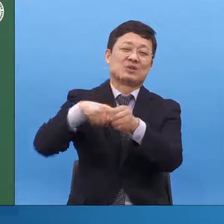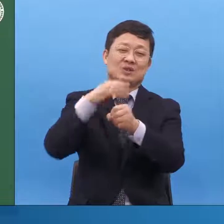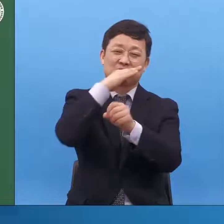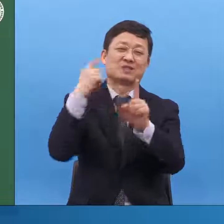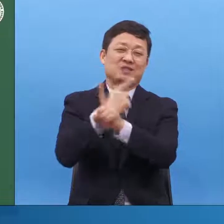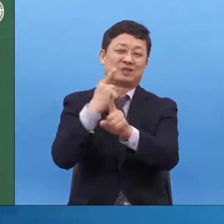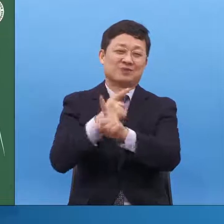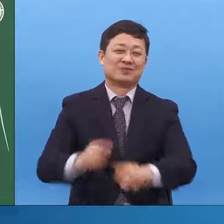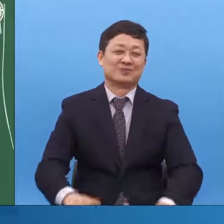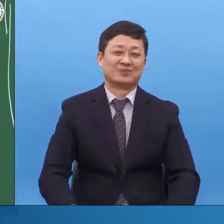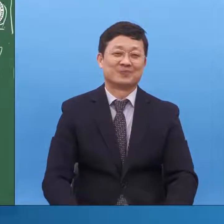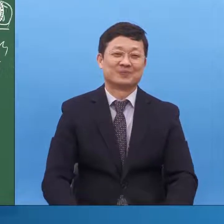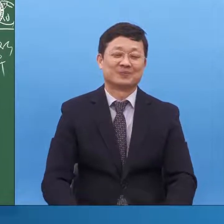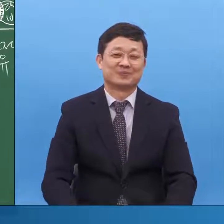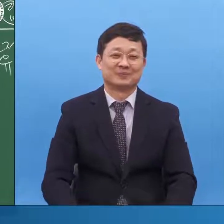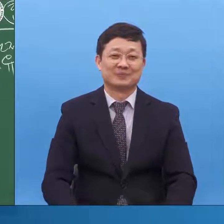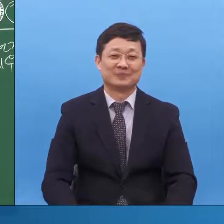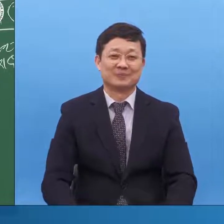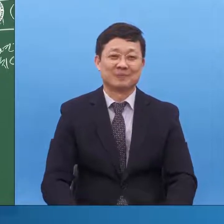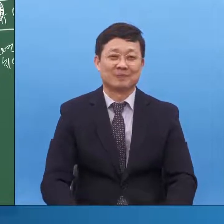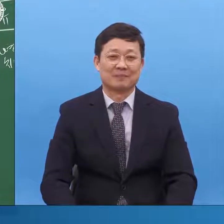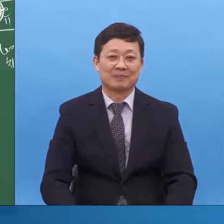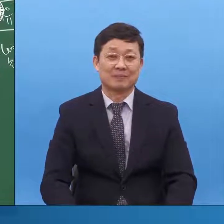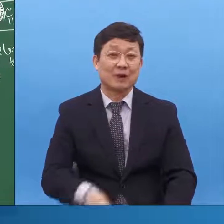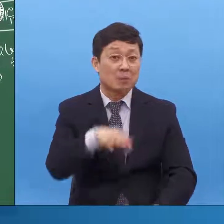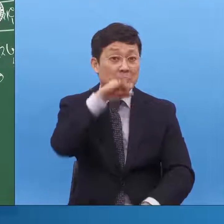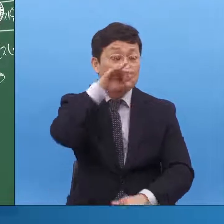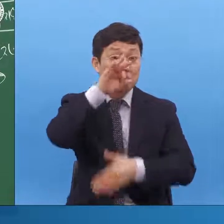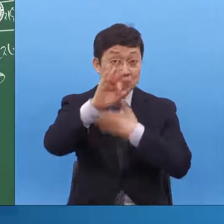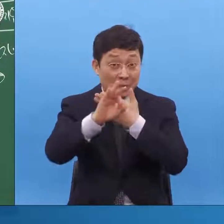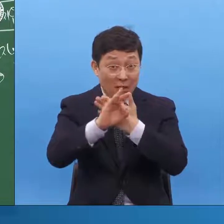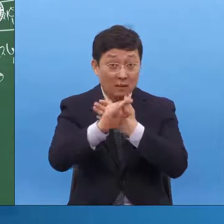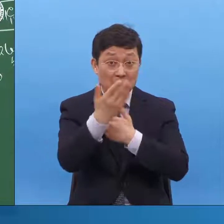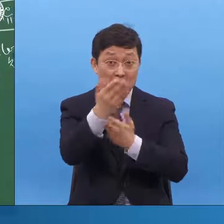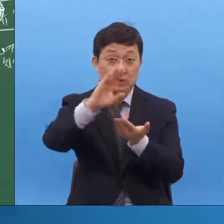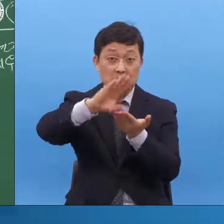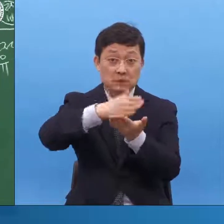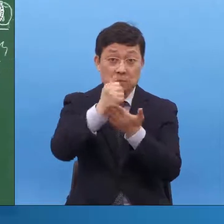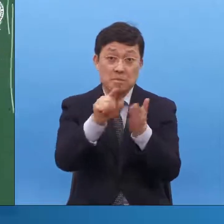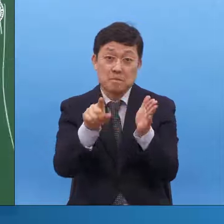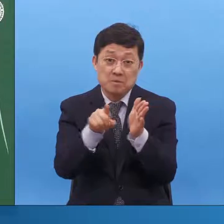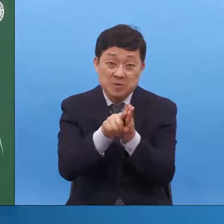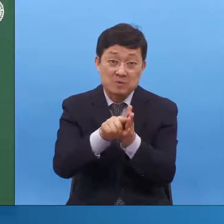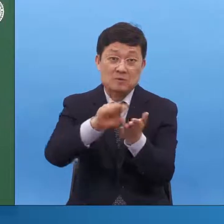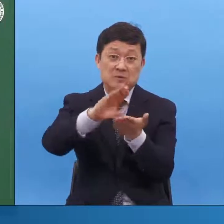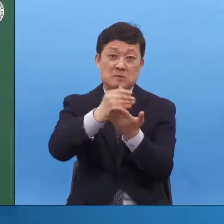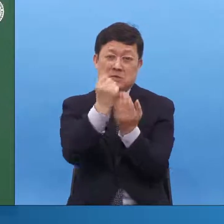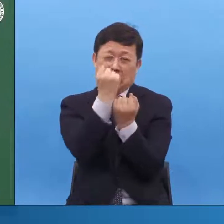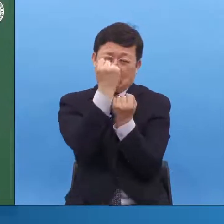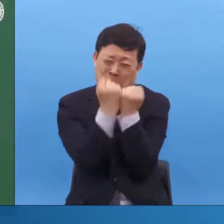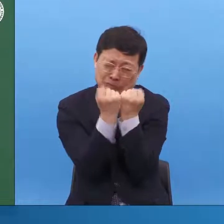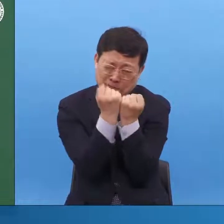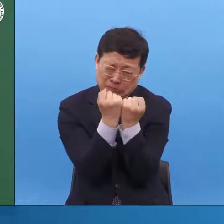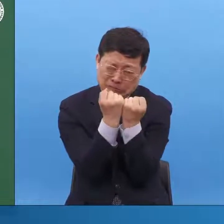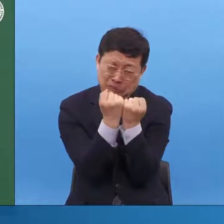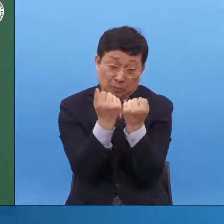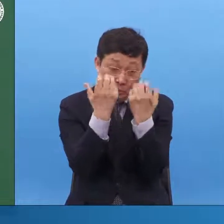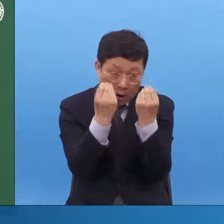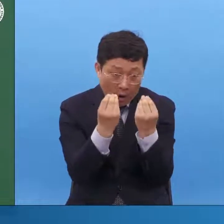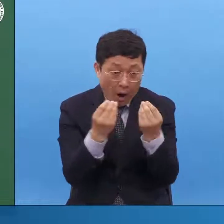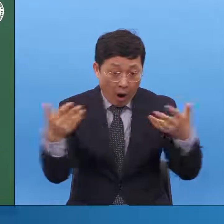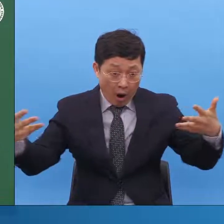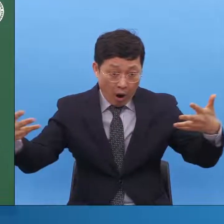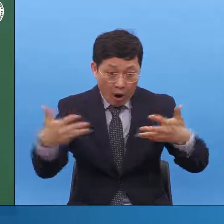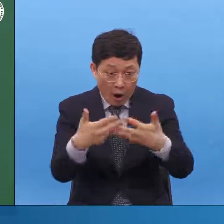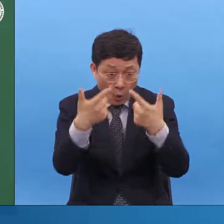근원적 치유입니다. That is talking about fundamental 만약에 healing. 우리가 그리스도를 믿고 설명했는데 이 일이 일어난다면 같은 일이 Let us 벌어지죠. say that we